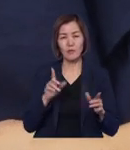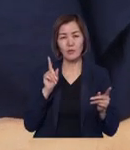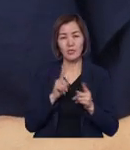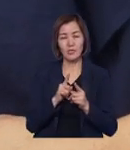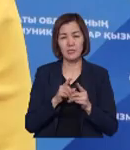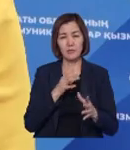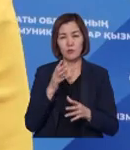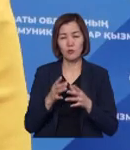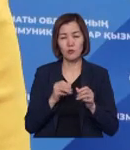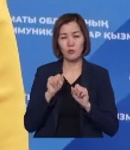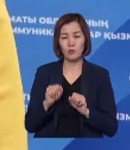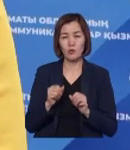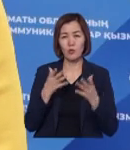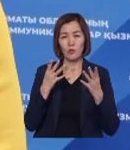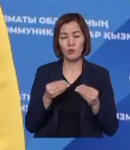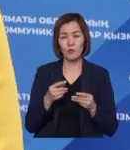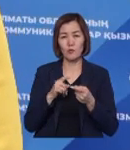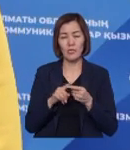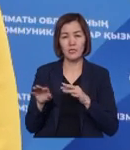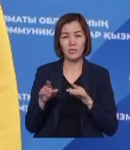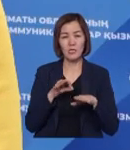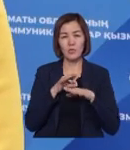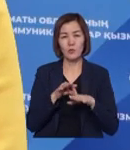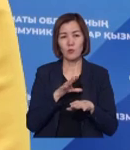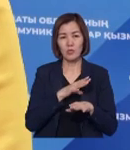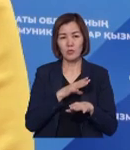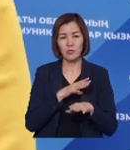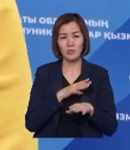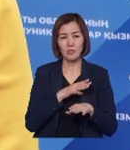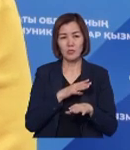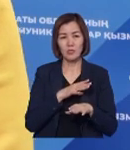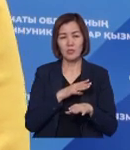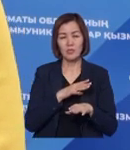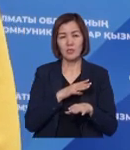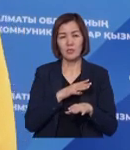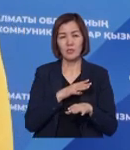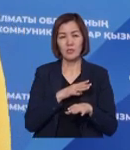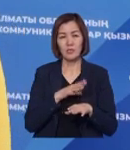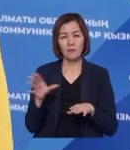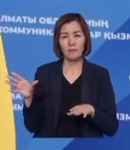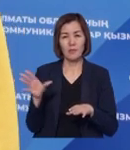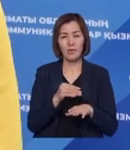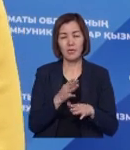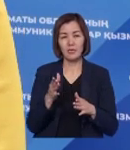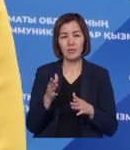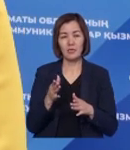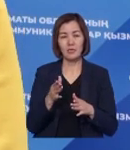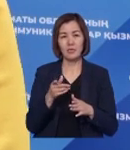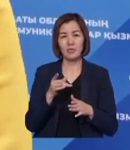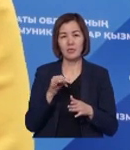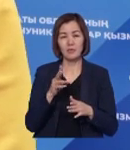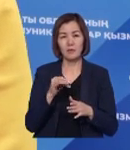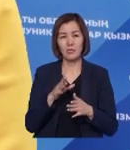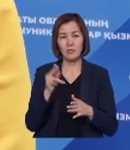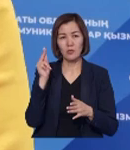дүниежүзілік қоршаған ортаны қорғау күніне байланысты іс-шара өткізді. Оған барлық гимназия